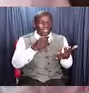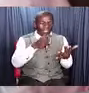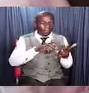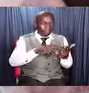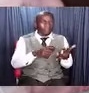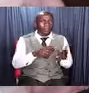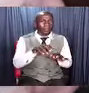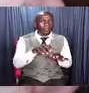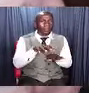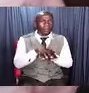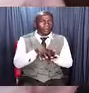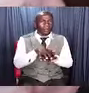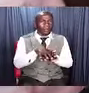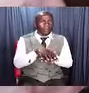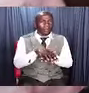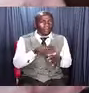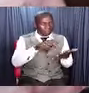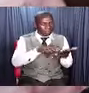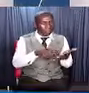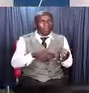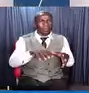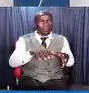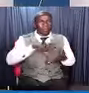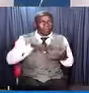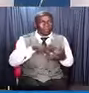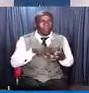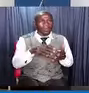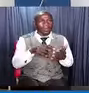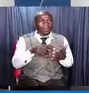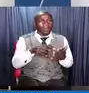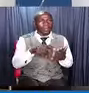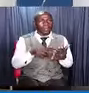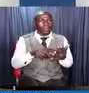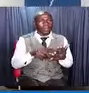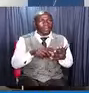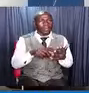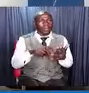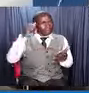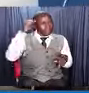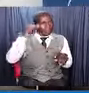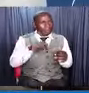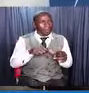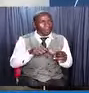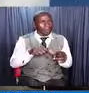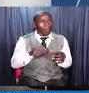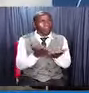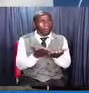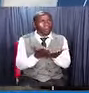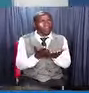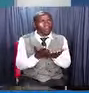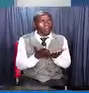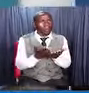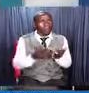panza, siku ya kwanza. We have some rice prepared for kuna them. Kitabu, nilisoma, wakati huo, misi jakisahau. There is a book I read back then.